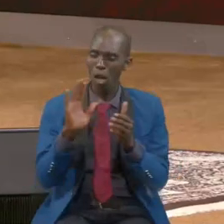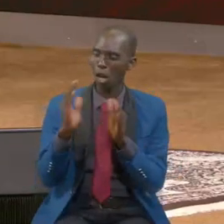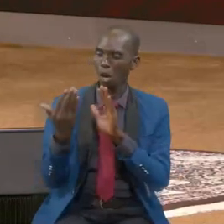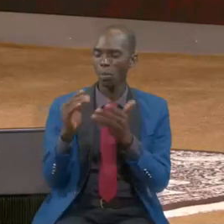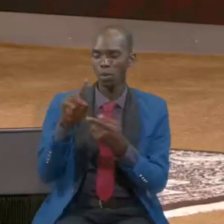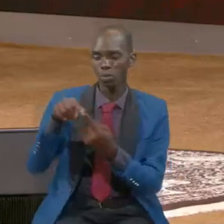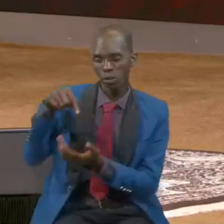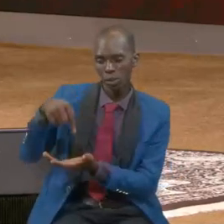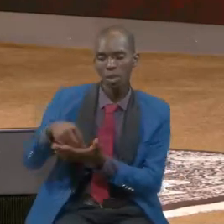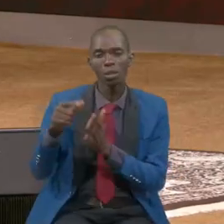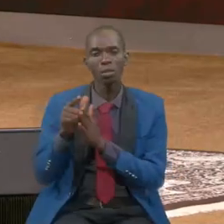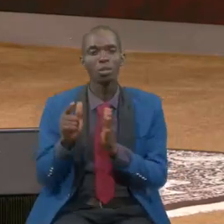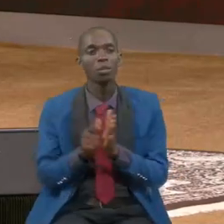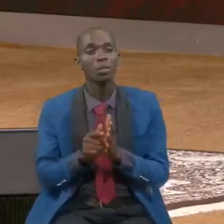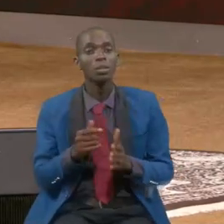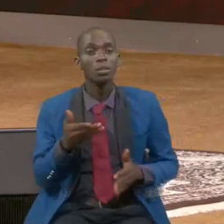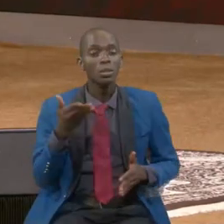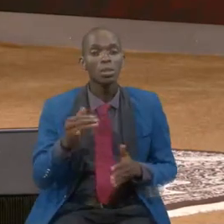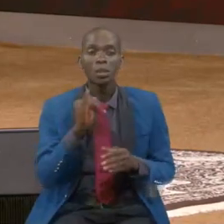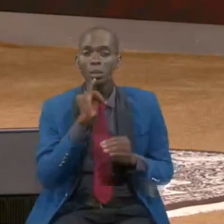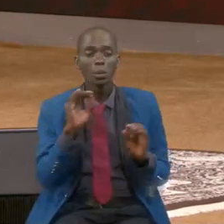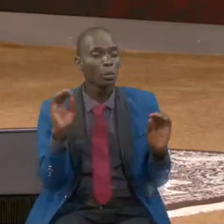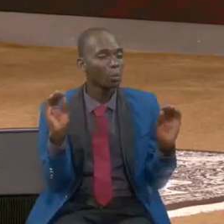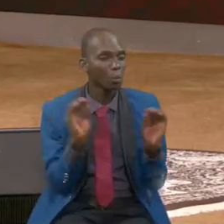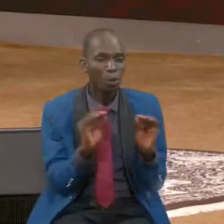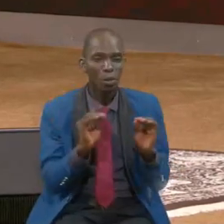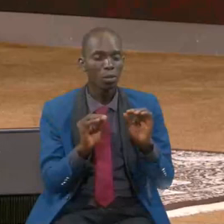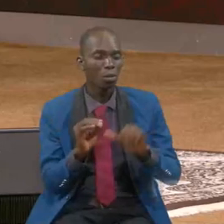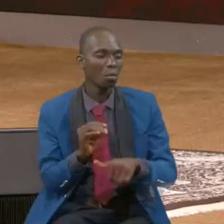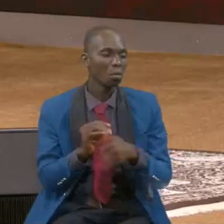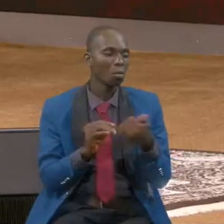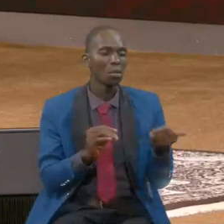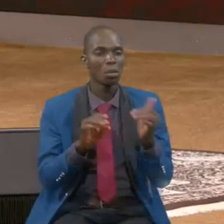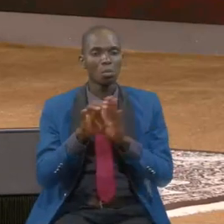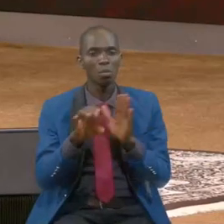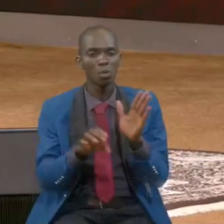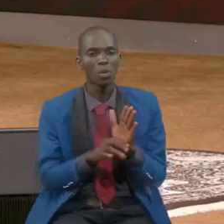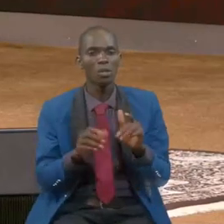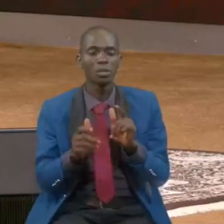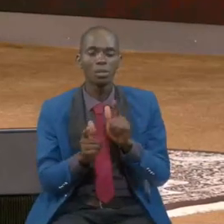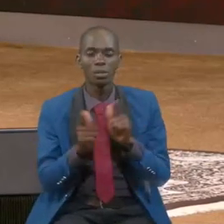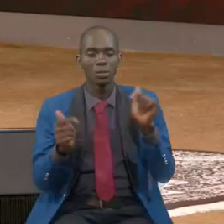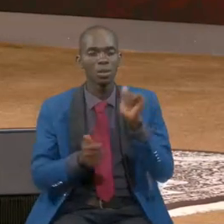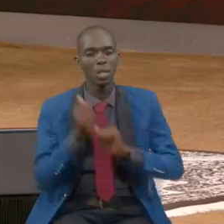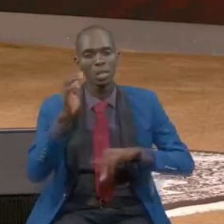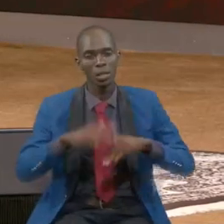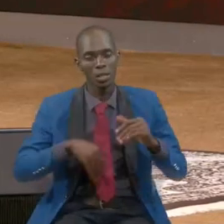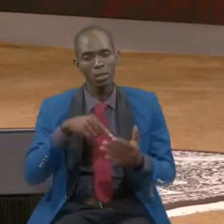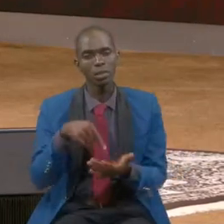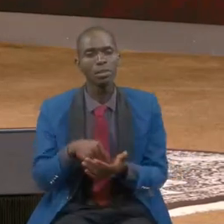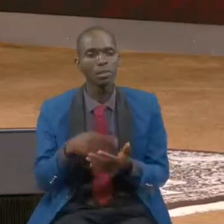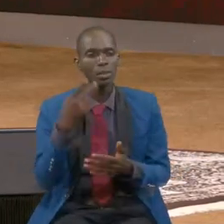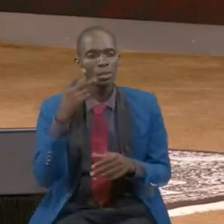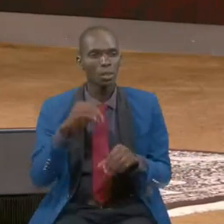aucun ne peut être comparé à ceci ah il n'y a pas d'autrees